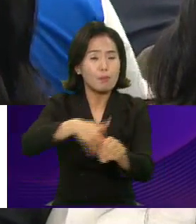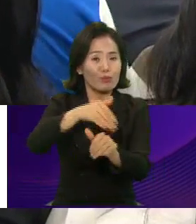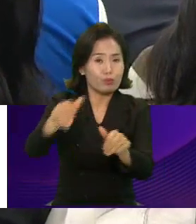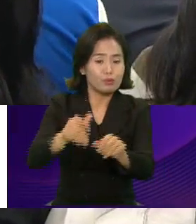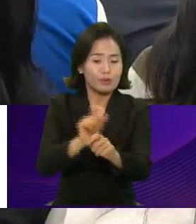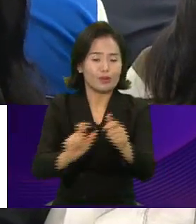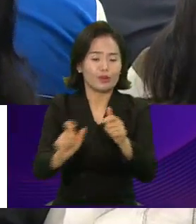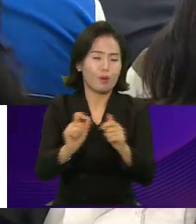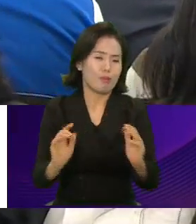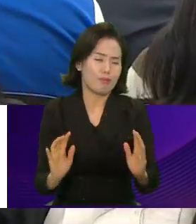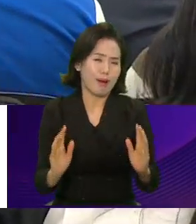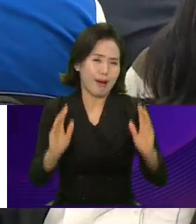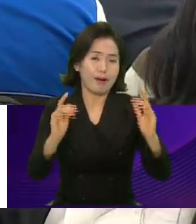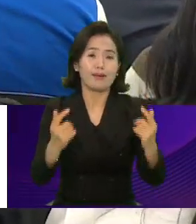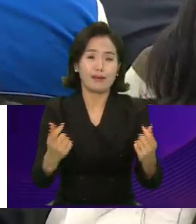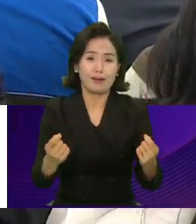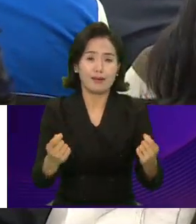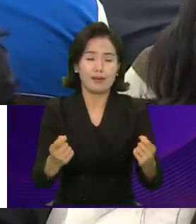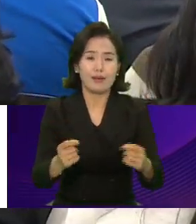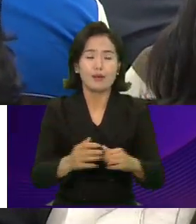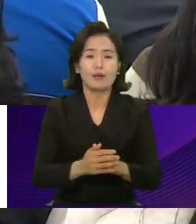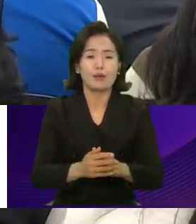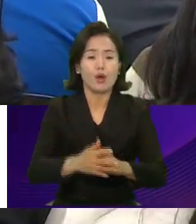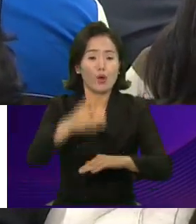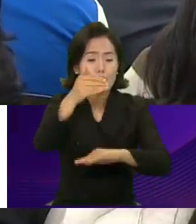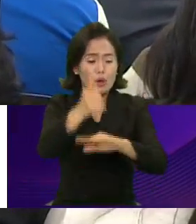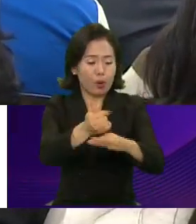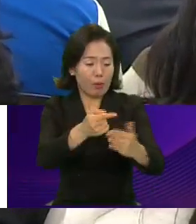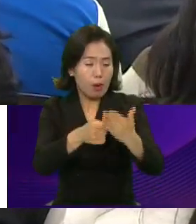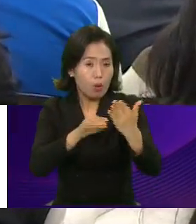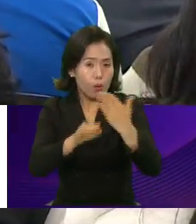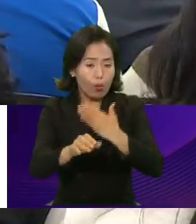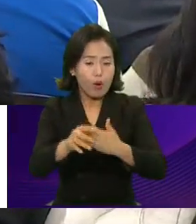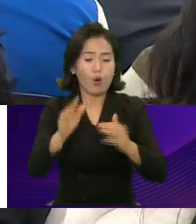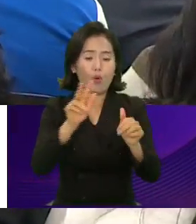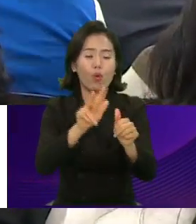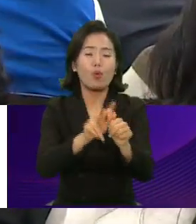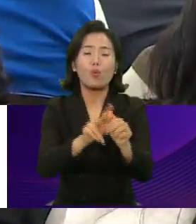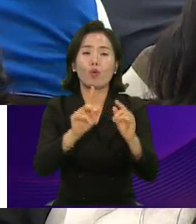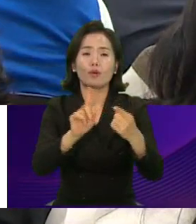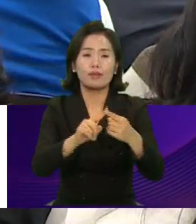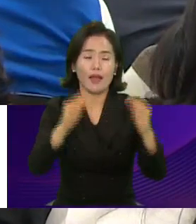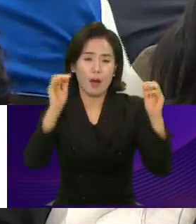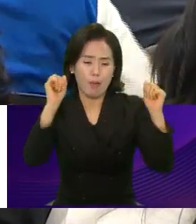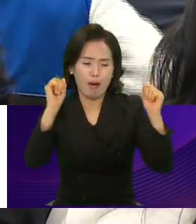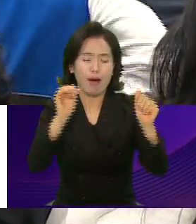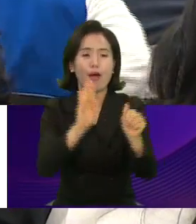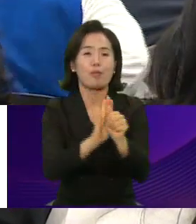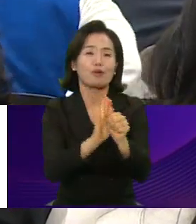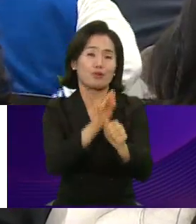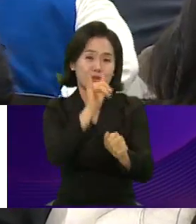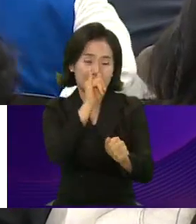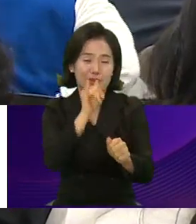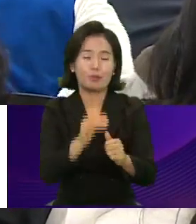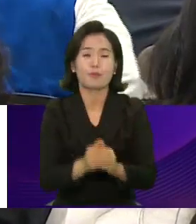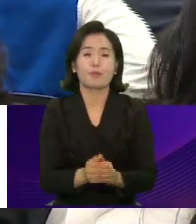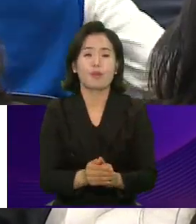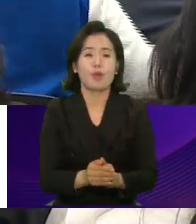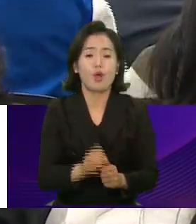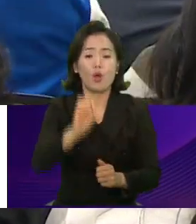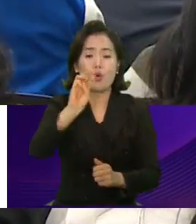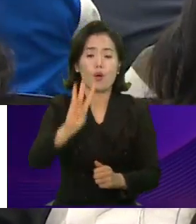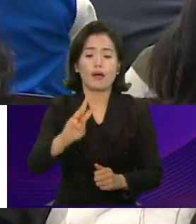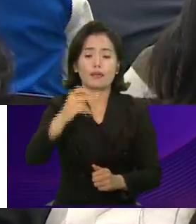분위기도 점점 뜨거워지고 있는데요. 출구조사 결과가 나온 직후엔 후보를 향한 응원과 지지의 박수도 터져 나왔습니다.